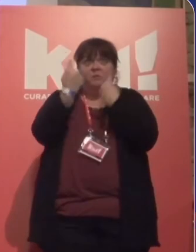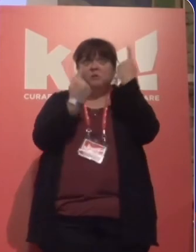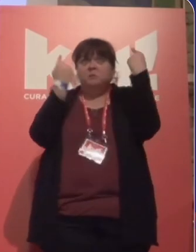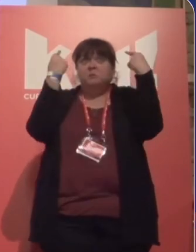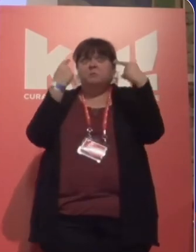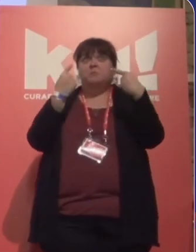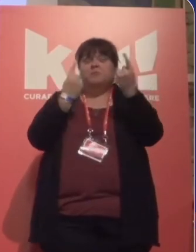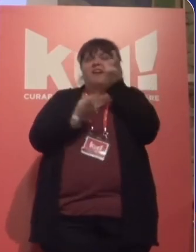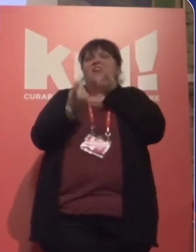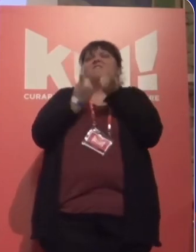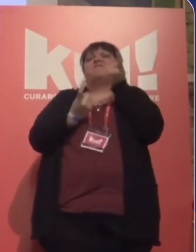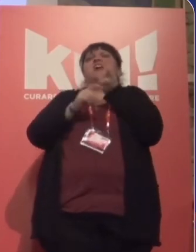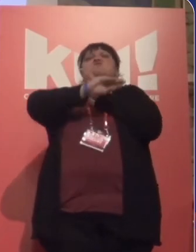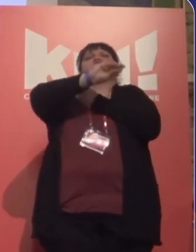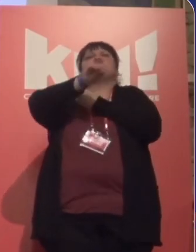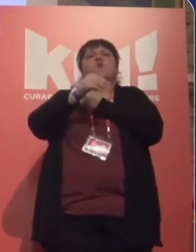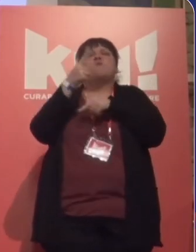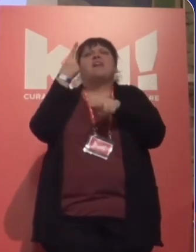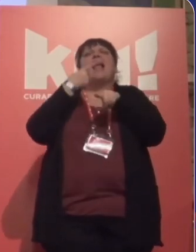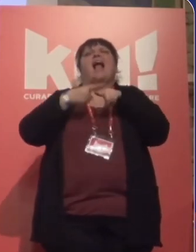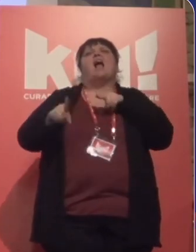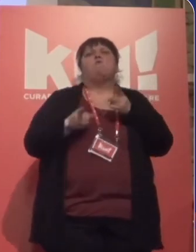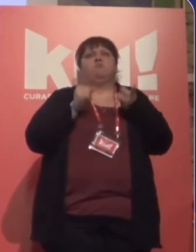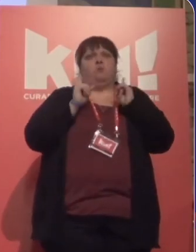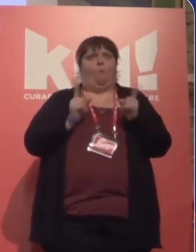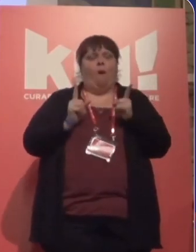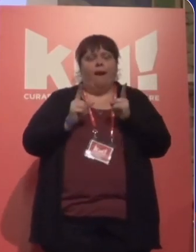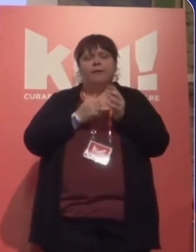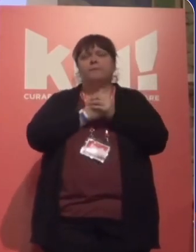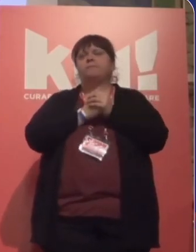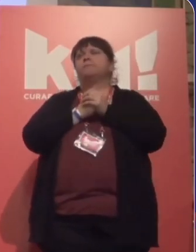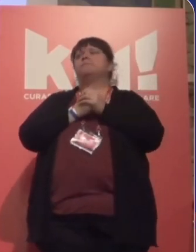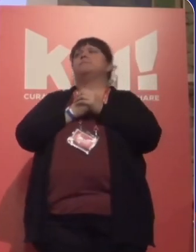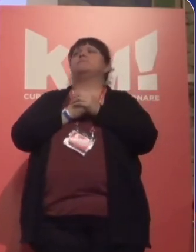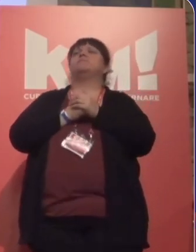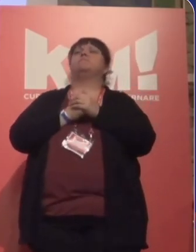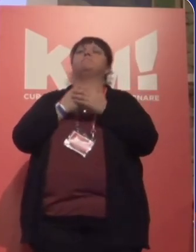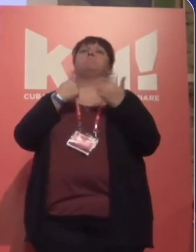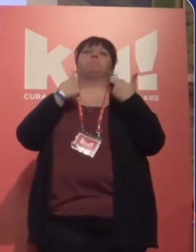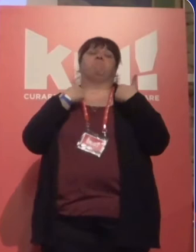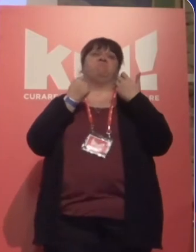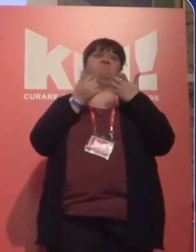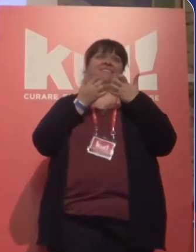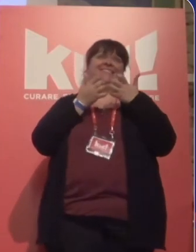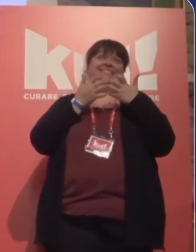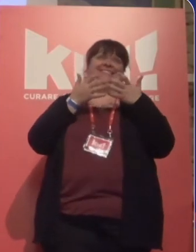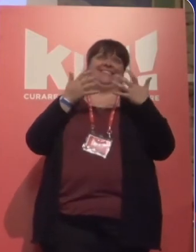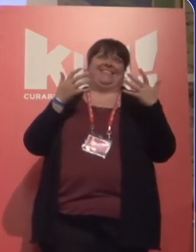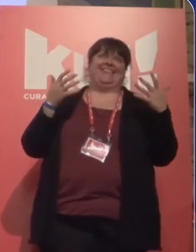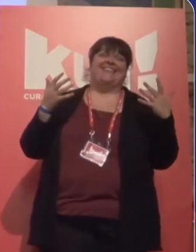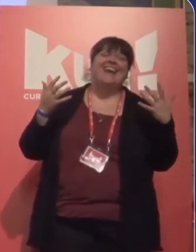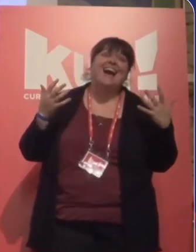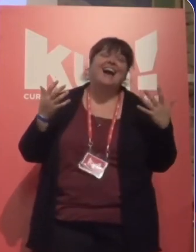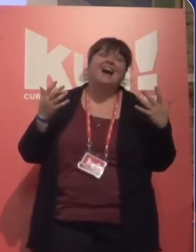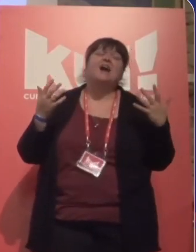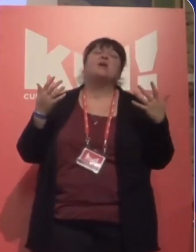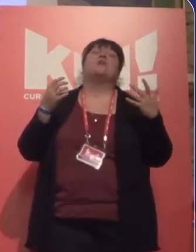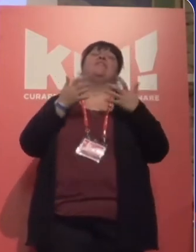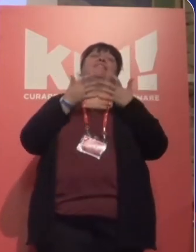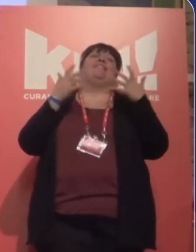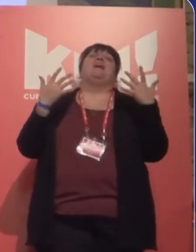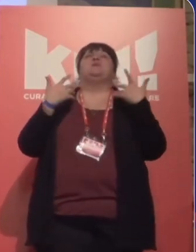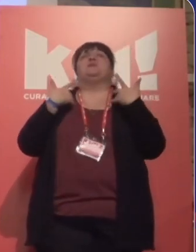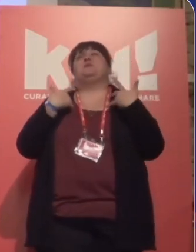sono condizionate va da sé sarebbe grave il contrario se non lo fossi e se per